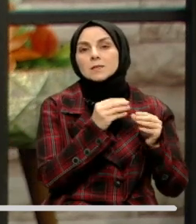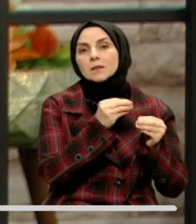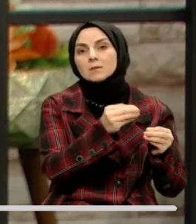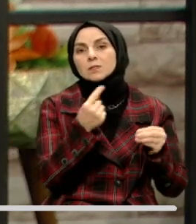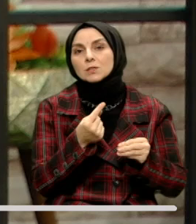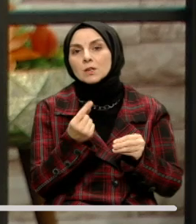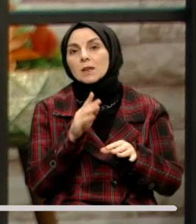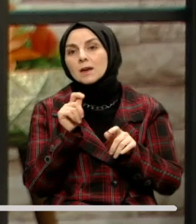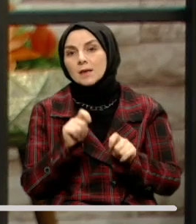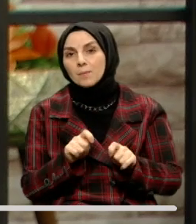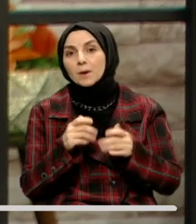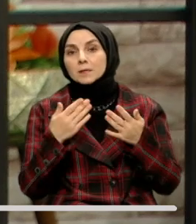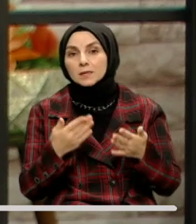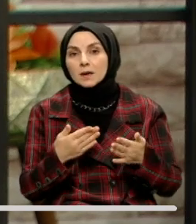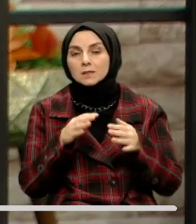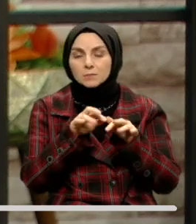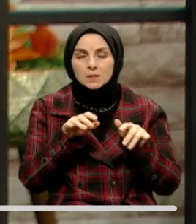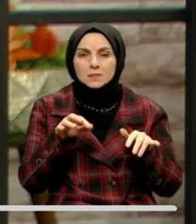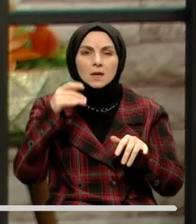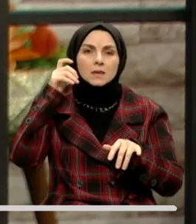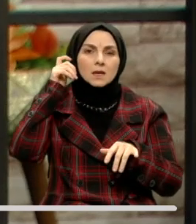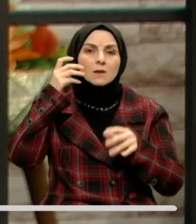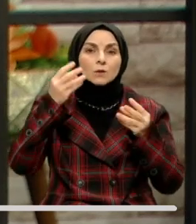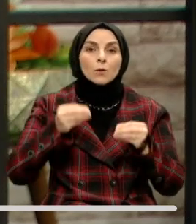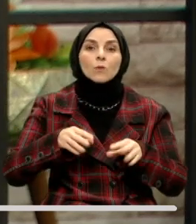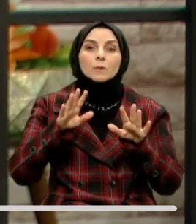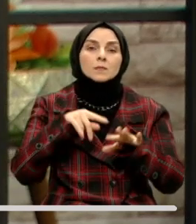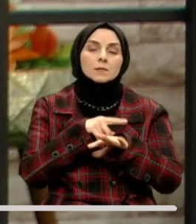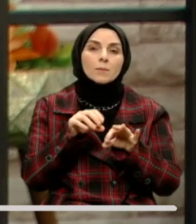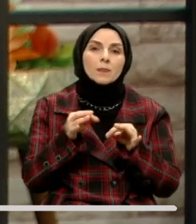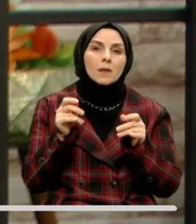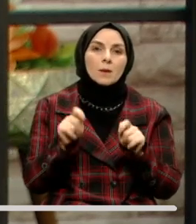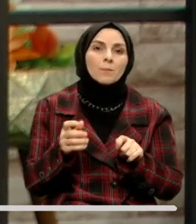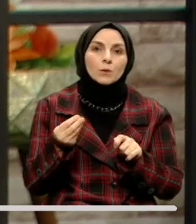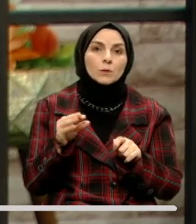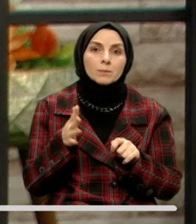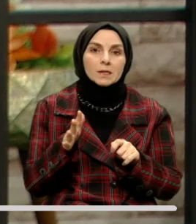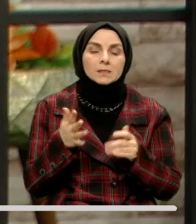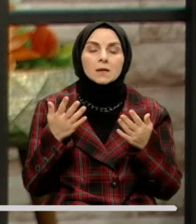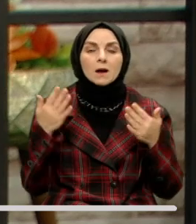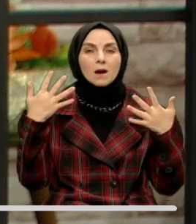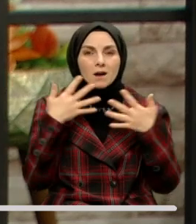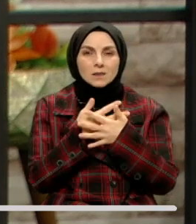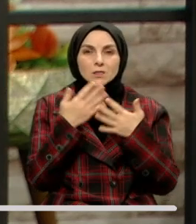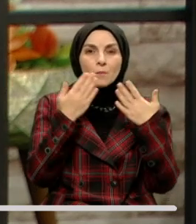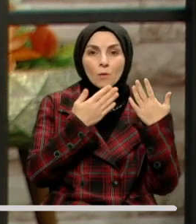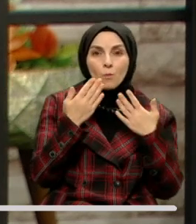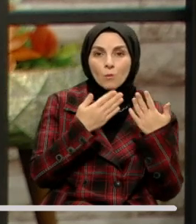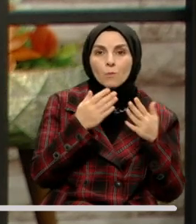Yani teknoloji olmadığında ne yapabiliriz? Akşam saatlerinde birlikte çok güzel okuma köşeleri yapıp